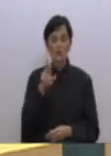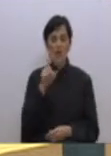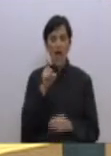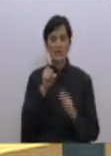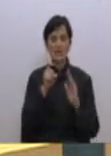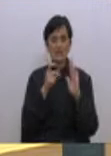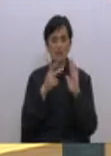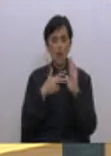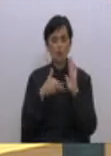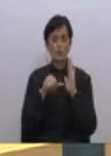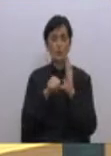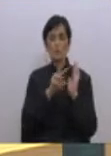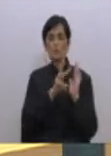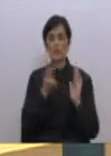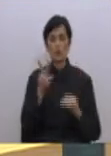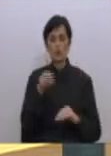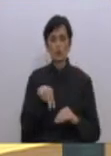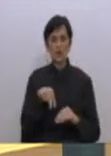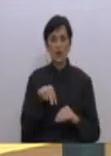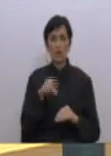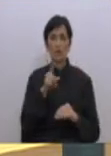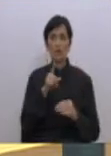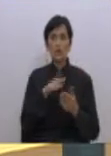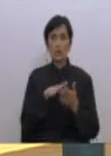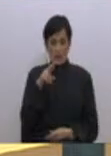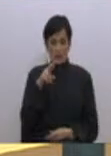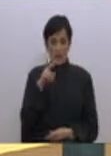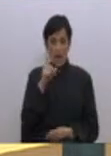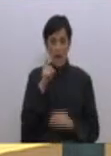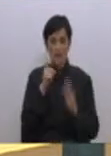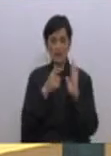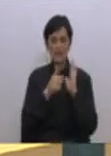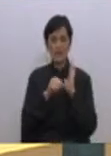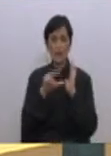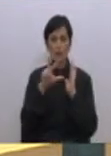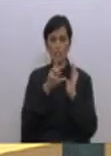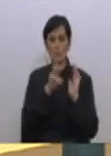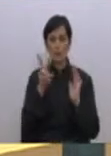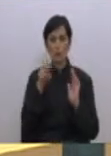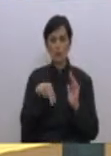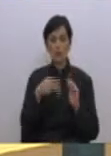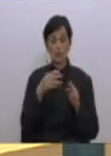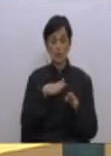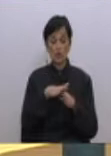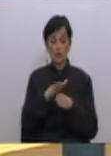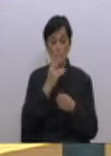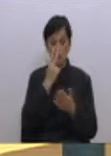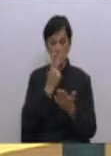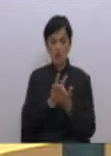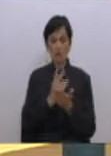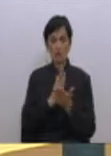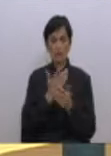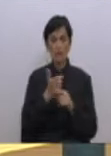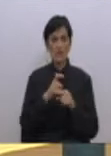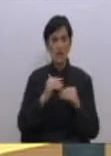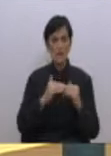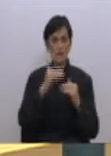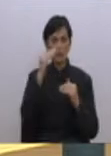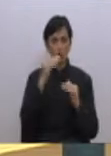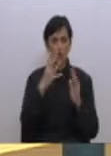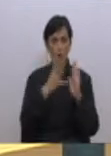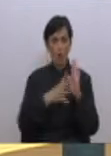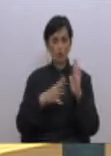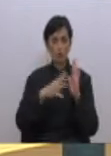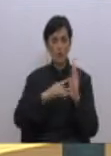80 milioane de lari, să cât să hârjut băși atunci da 80 miliarde, 80 milioane de lari, și să vom vedea ce strule băbiș mai bine băi arizarian magali, 80 de cât